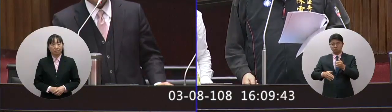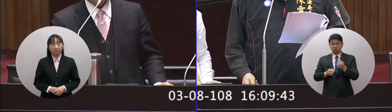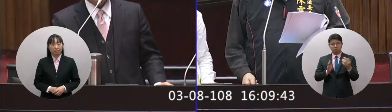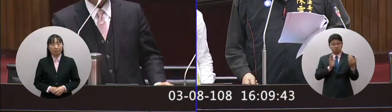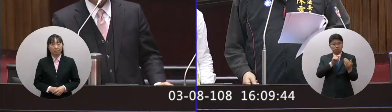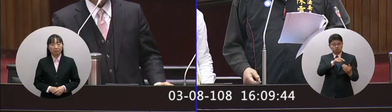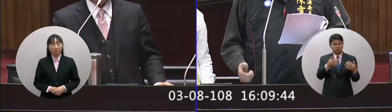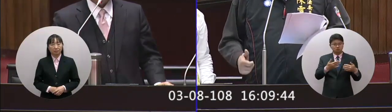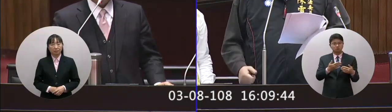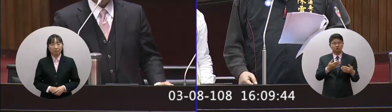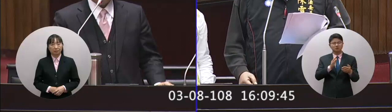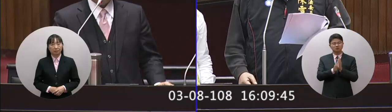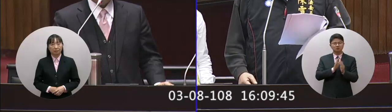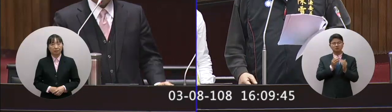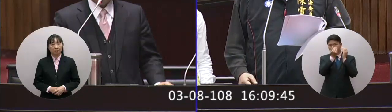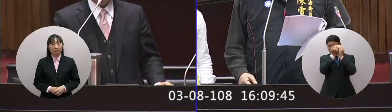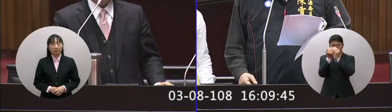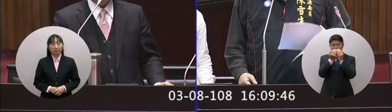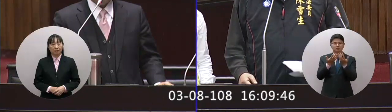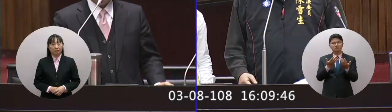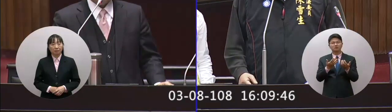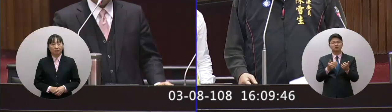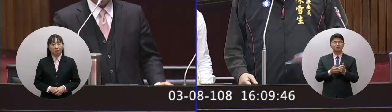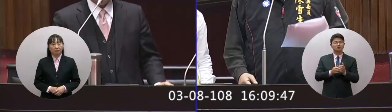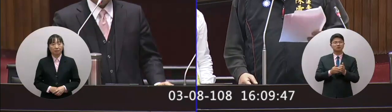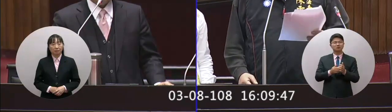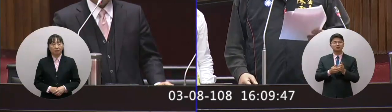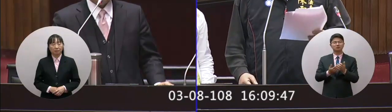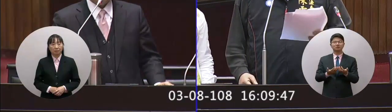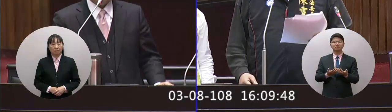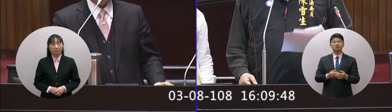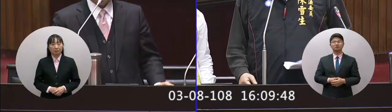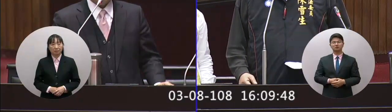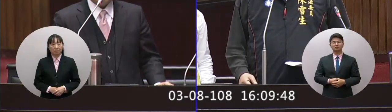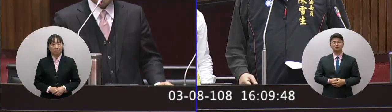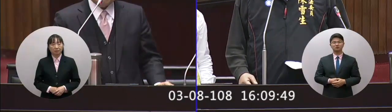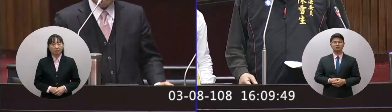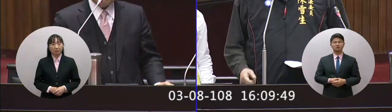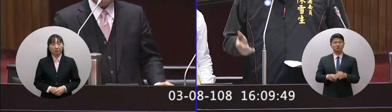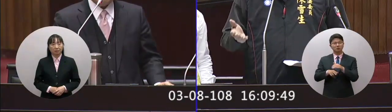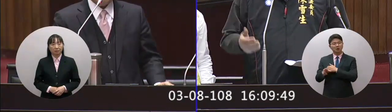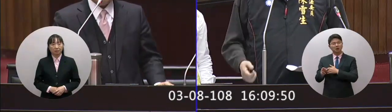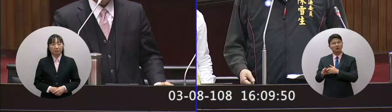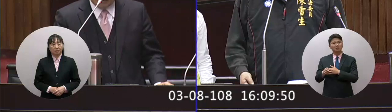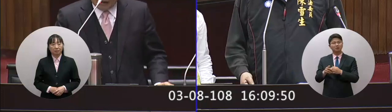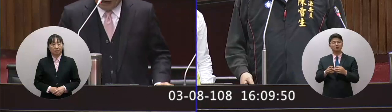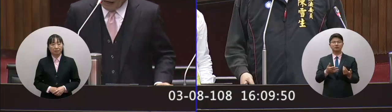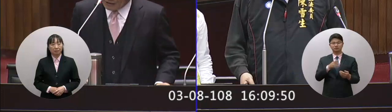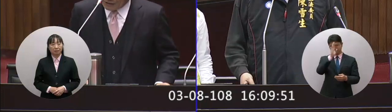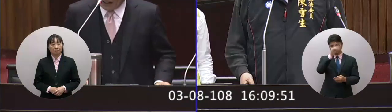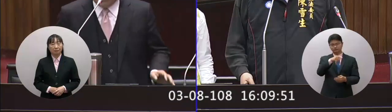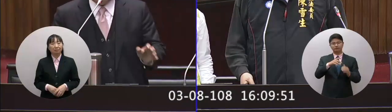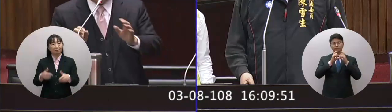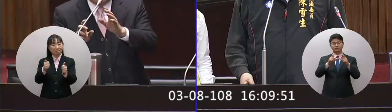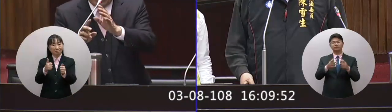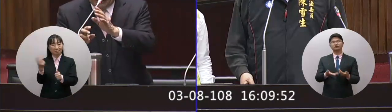是决定跟鸵鸟一样把头埋进沙子里面，啊，那么来消极的逃避？请院长回答。 啊，